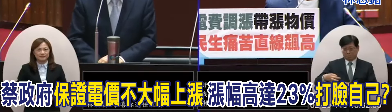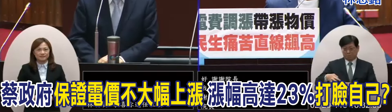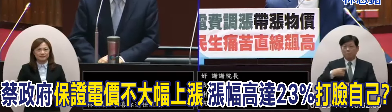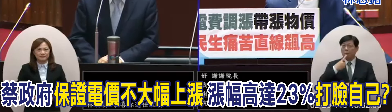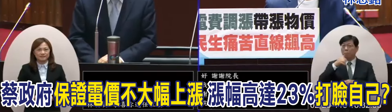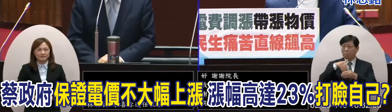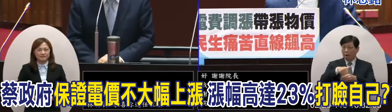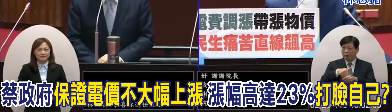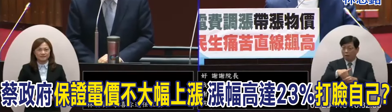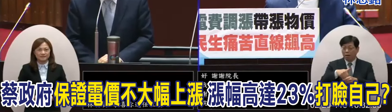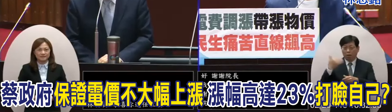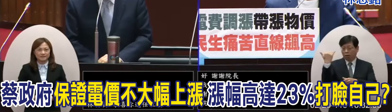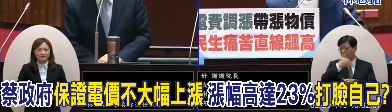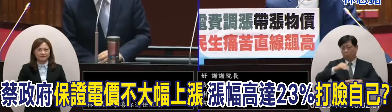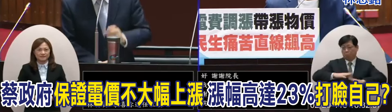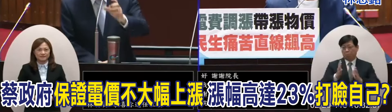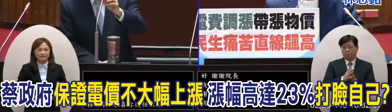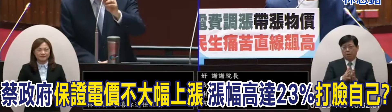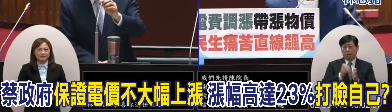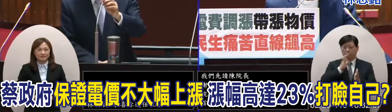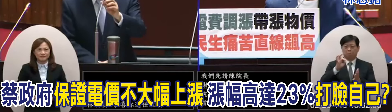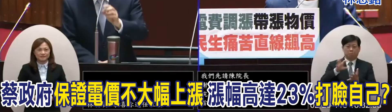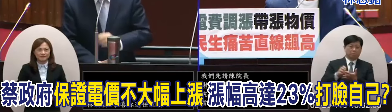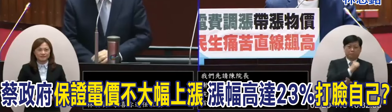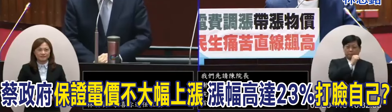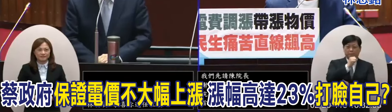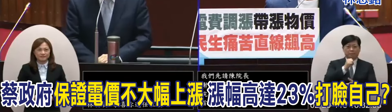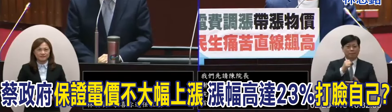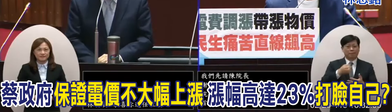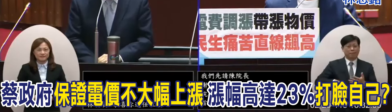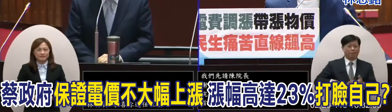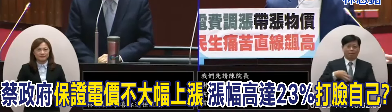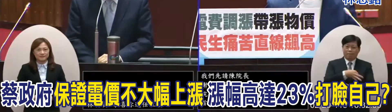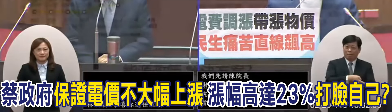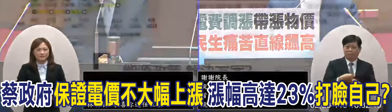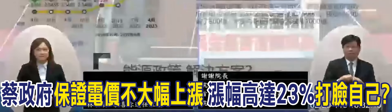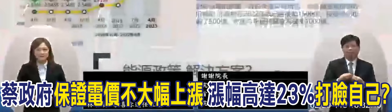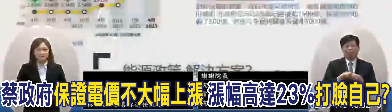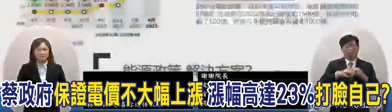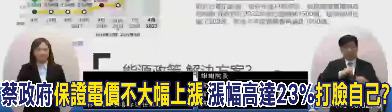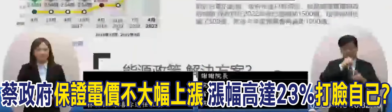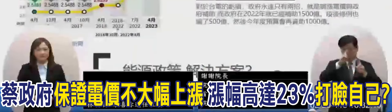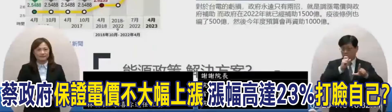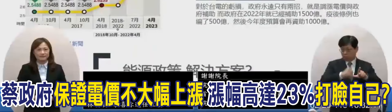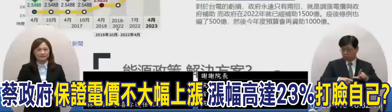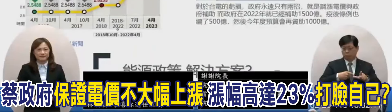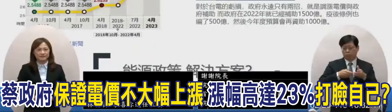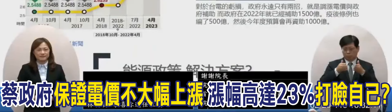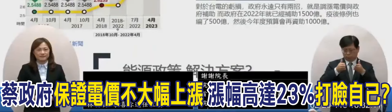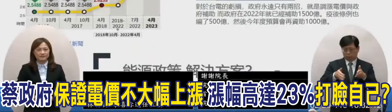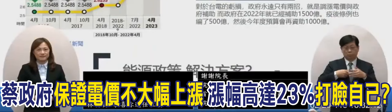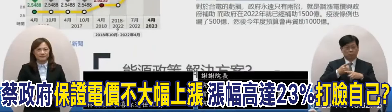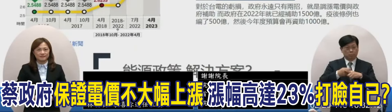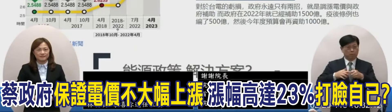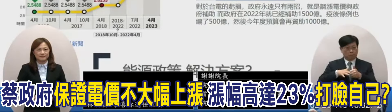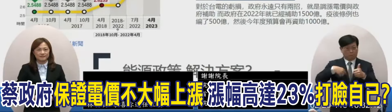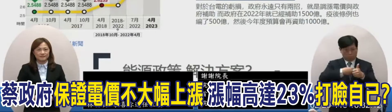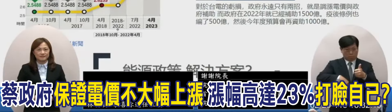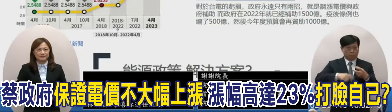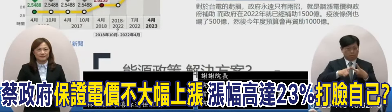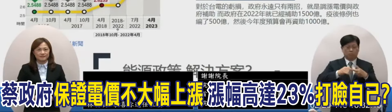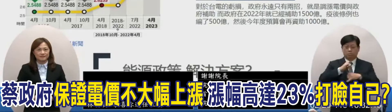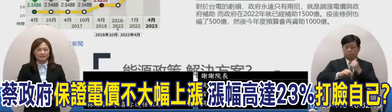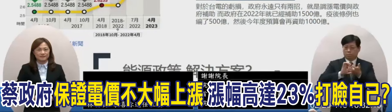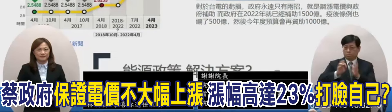红包却马上又面临要掏出来，因为台电已经准备针对半导体与民生的用电